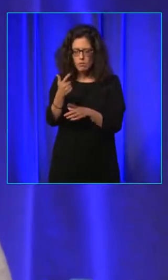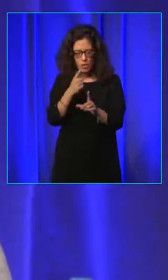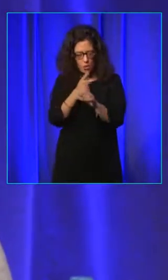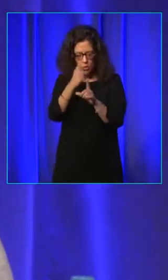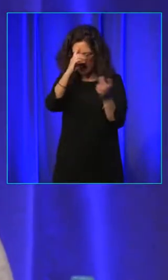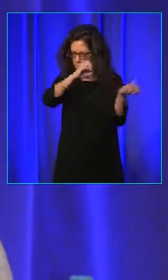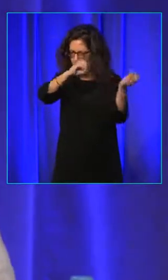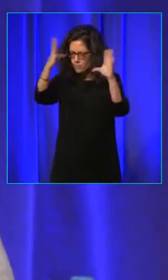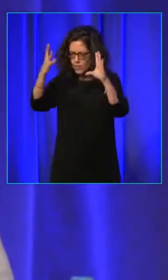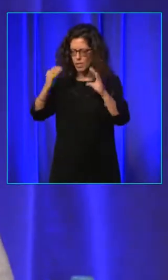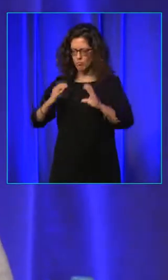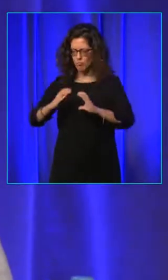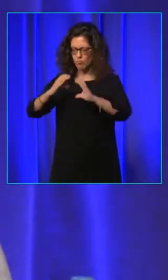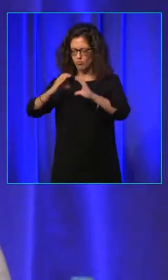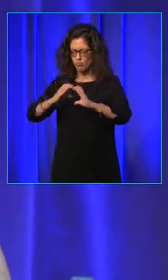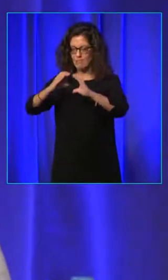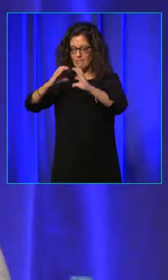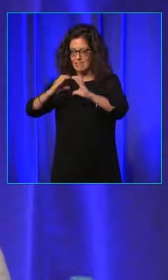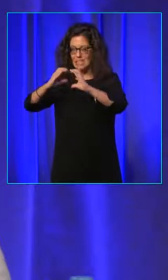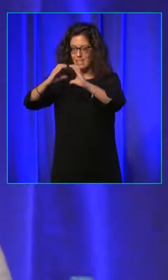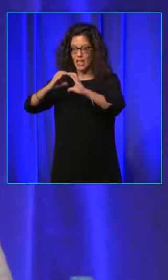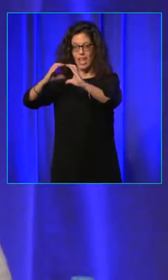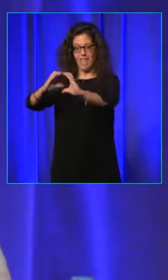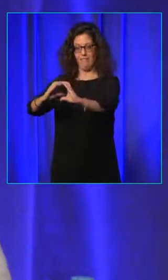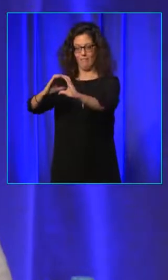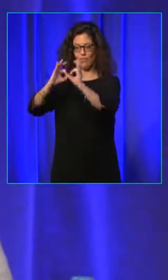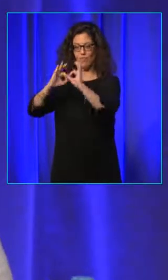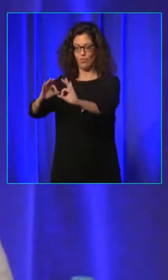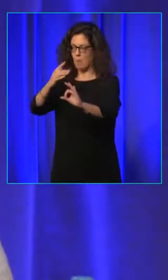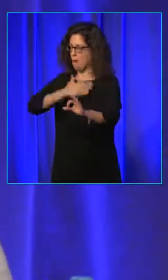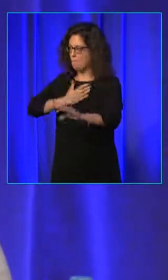ensemble. Et ben après, elle est arrivée à la hauteur, elle n'a plus eu peur. Et quand elle est remontée,